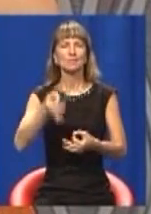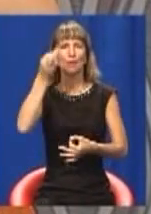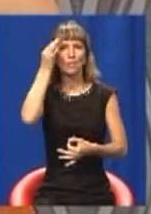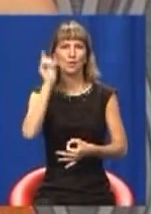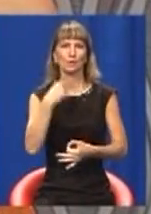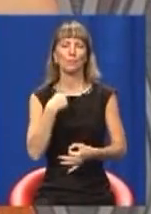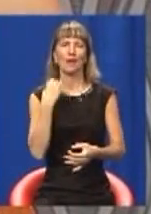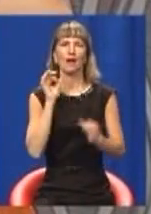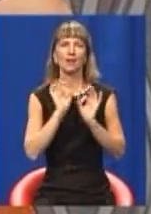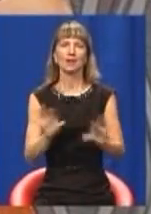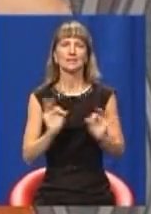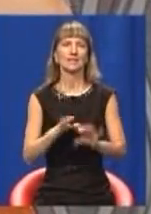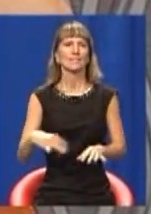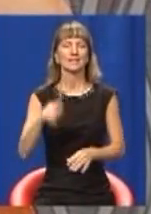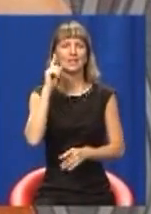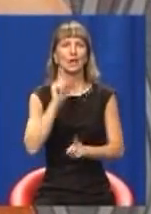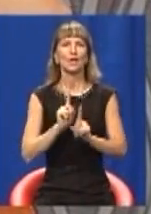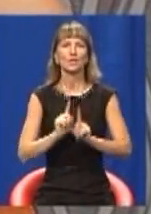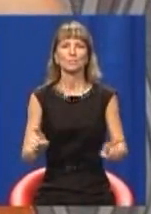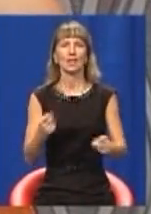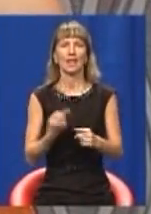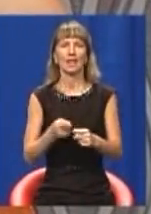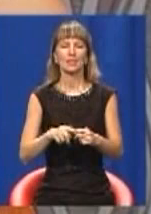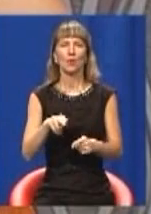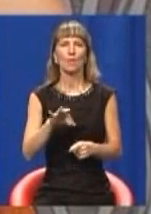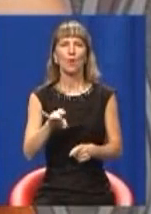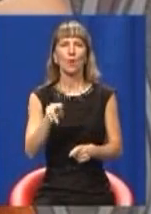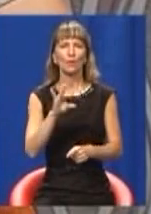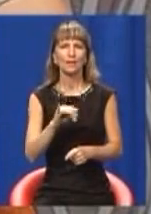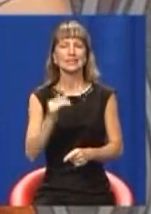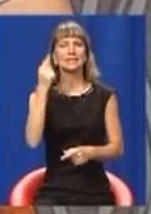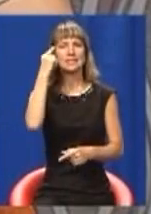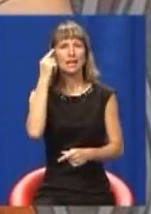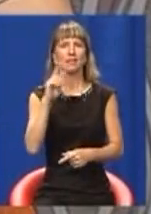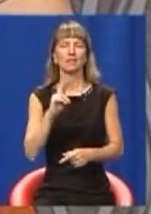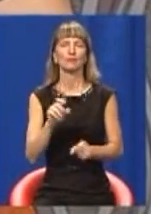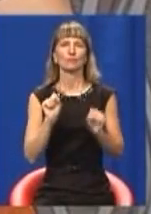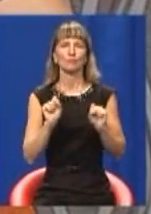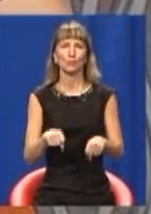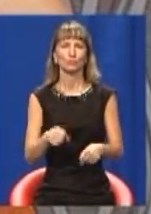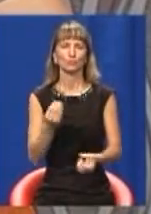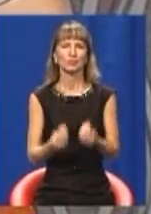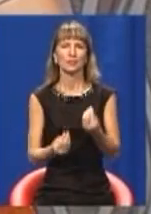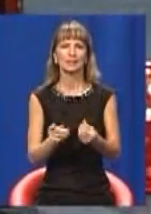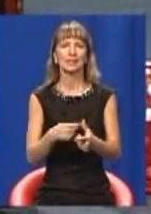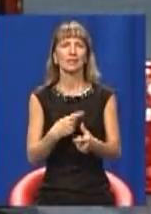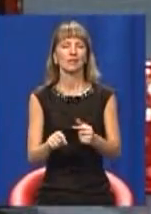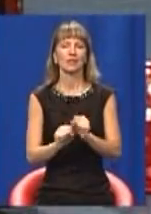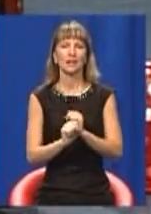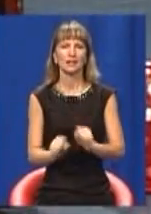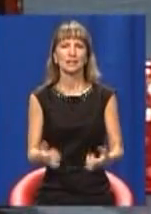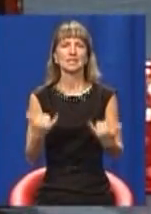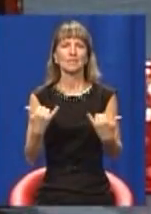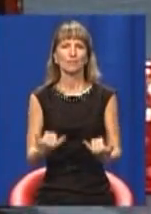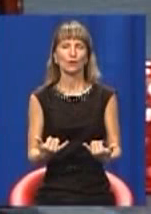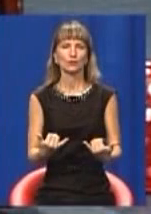ми вам розповідали про них, знаєте всі особливості цієї породи і більше того, знаєте, як можна з цією собачкою гратися чи як не можна. Сьогодні, до